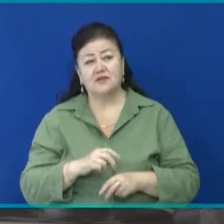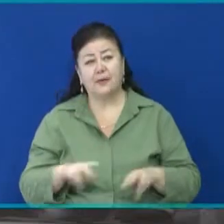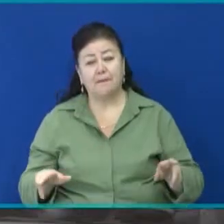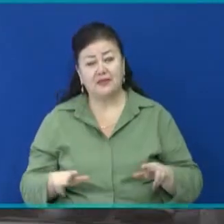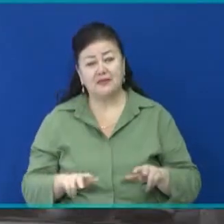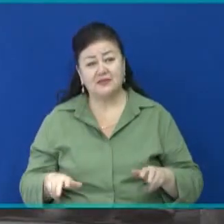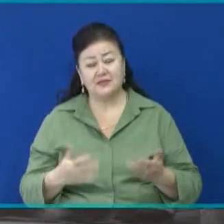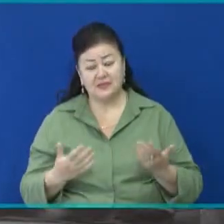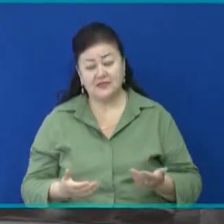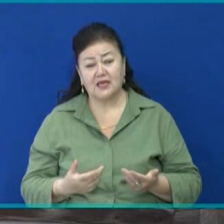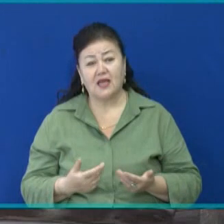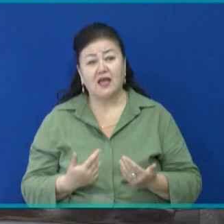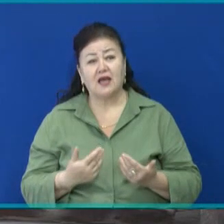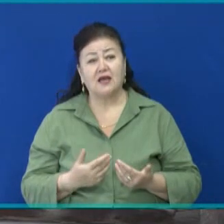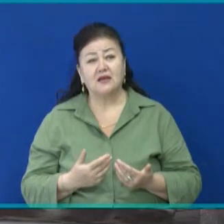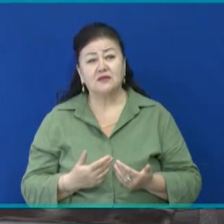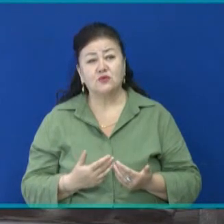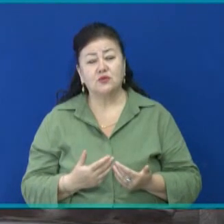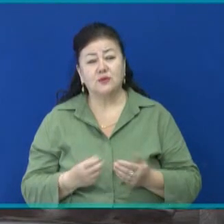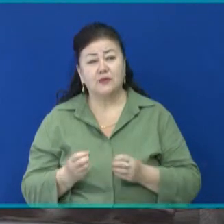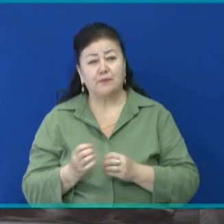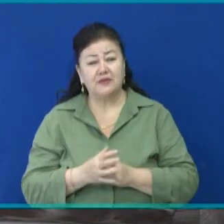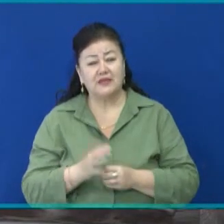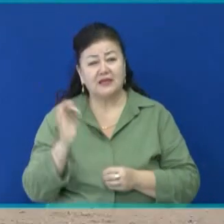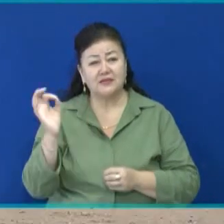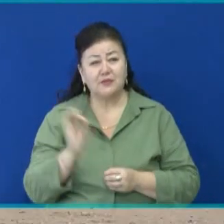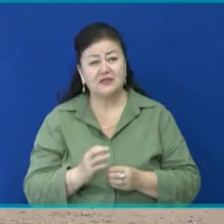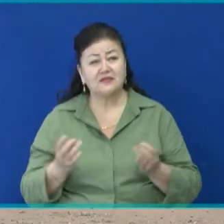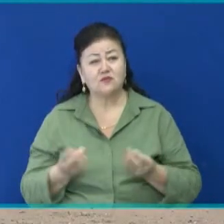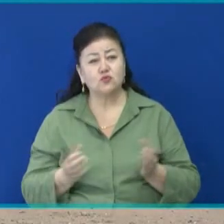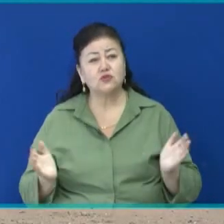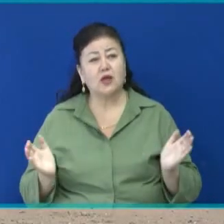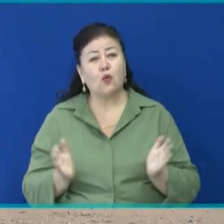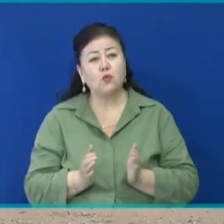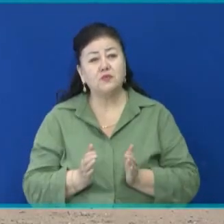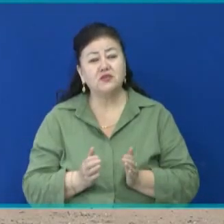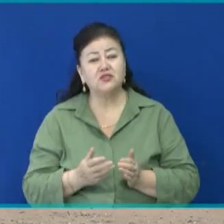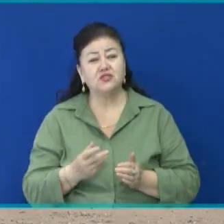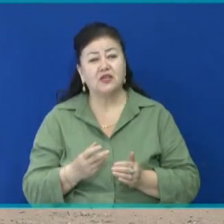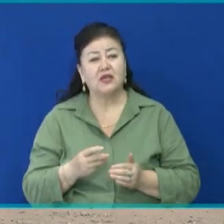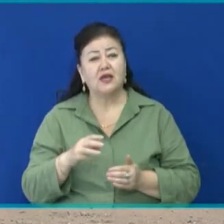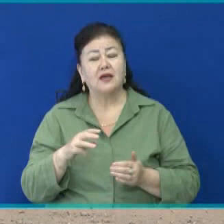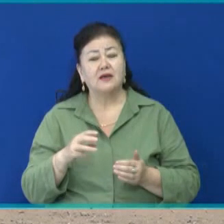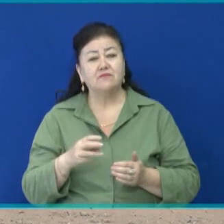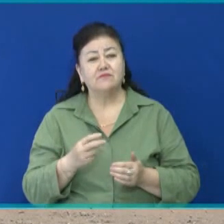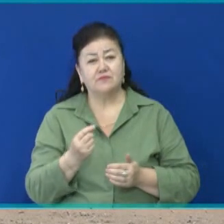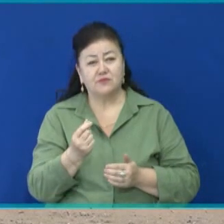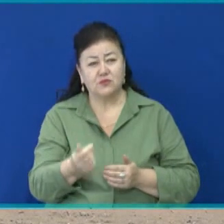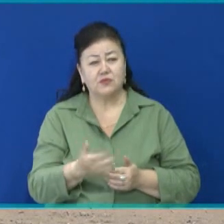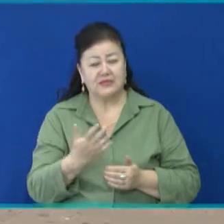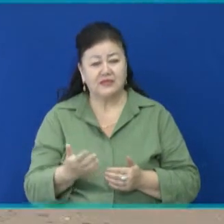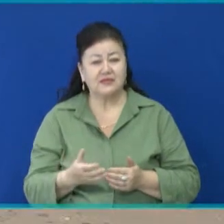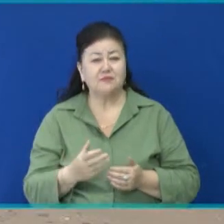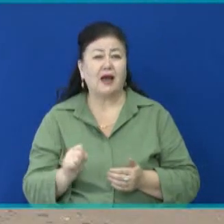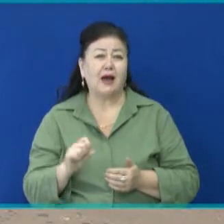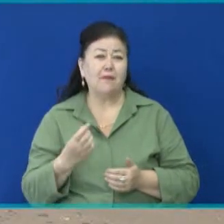айырбастау бағдарламасы аясында желілердің тозуын 15%-ға төмендету жоспарланған. Бұл ретте табиғи монополияларды реттеу комитетінің Абай